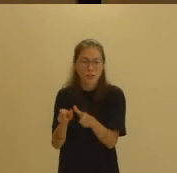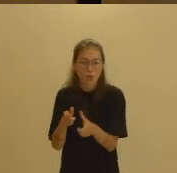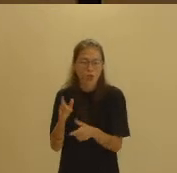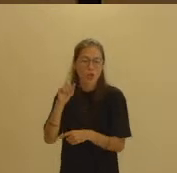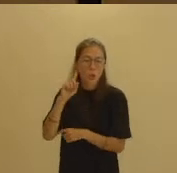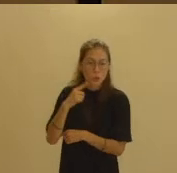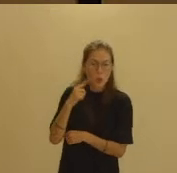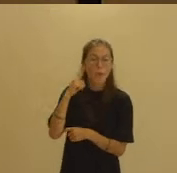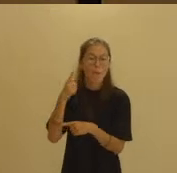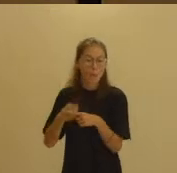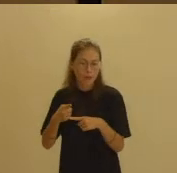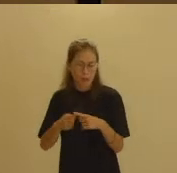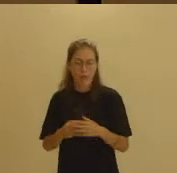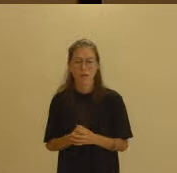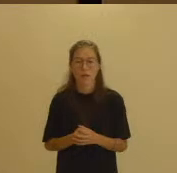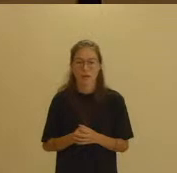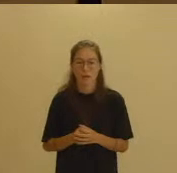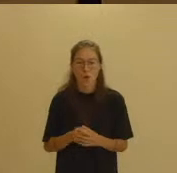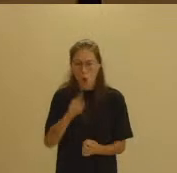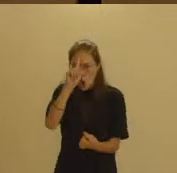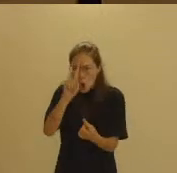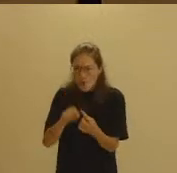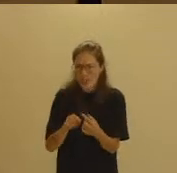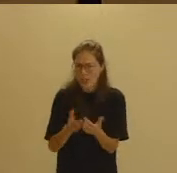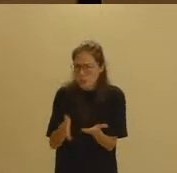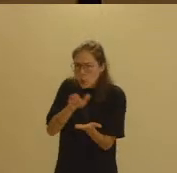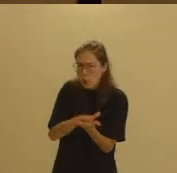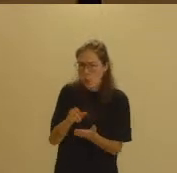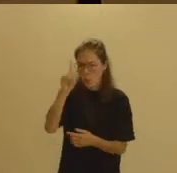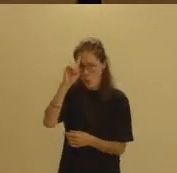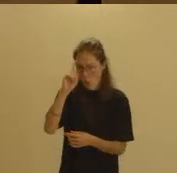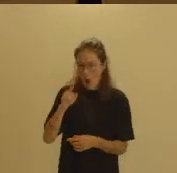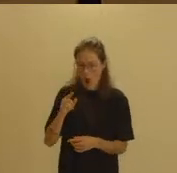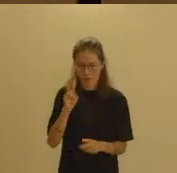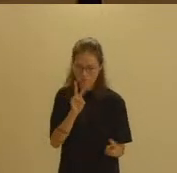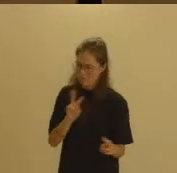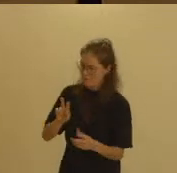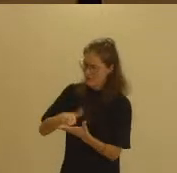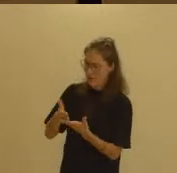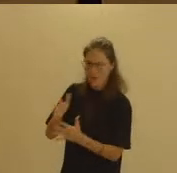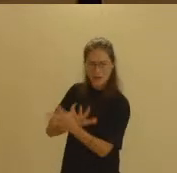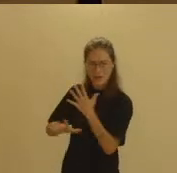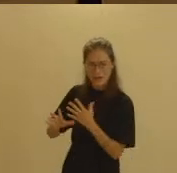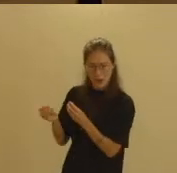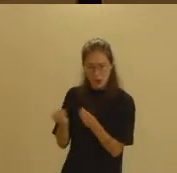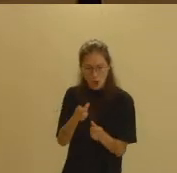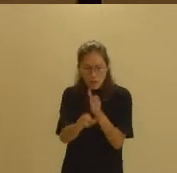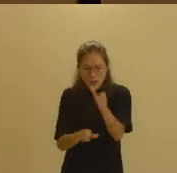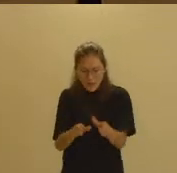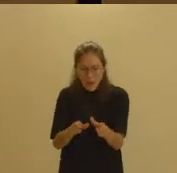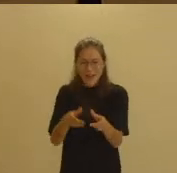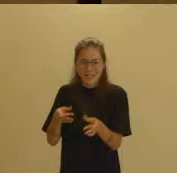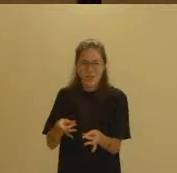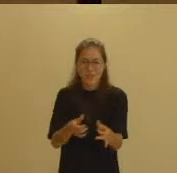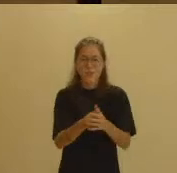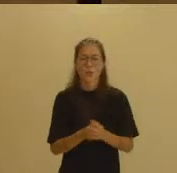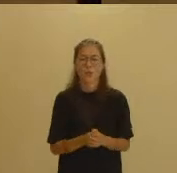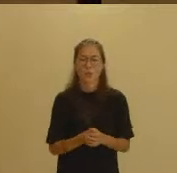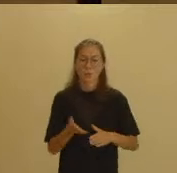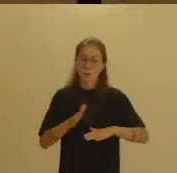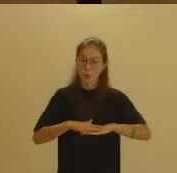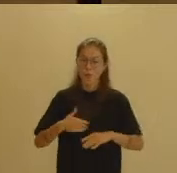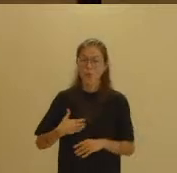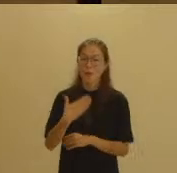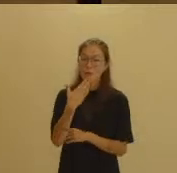la population aux différences qui nous entourent. Je tiens à remercier les deux interprètes,